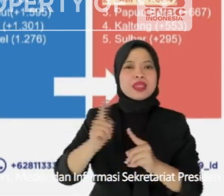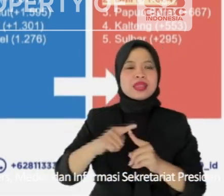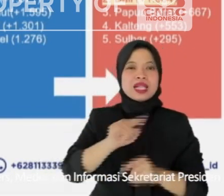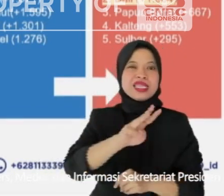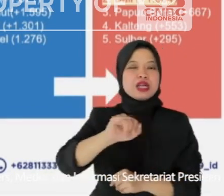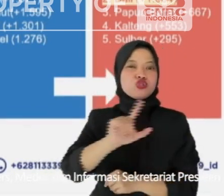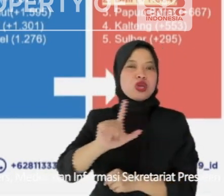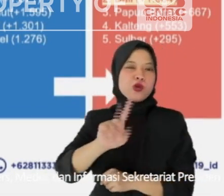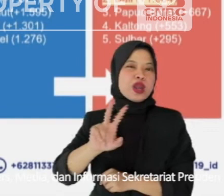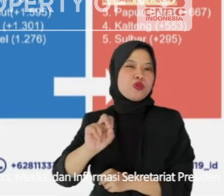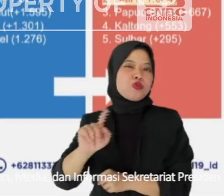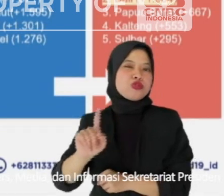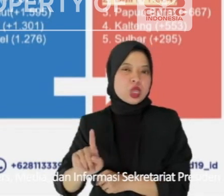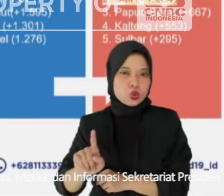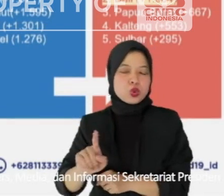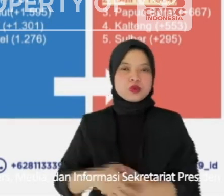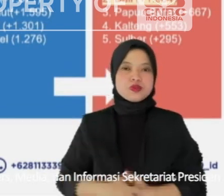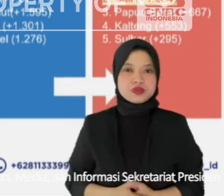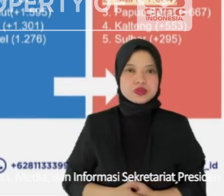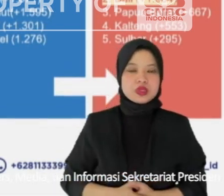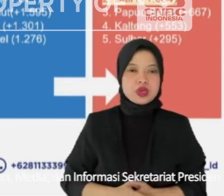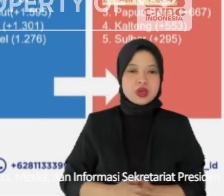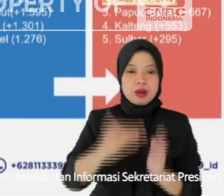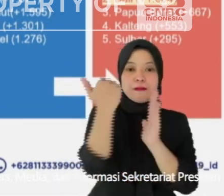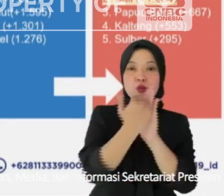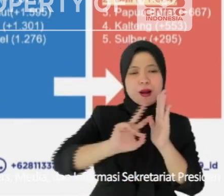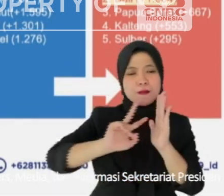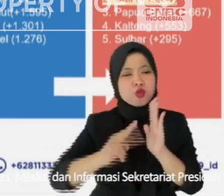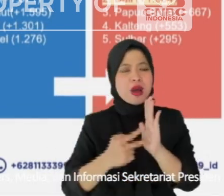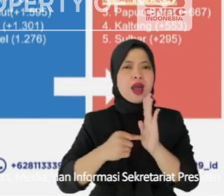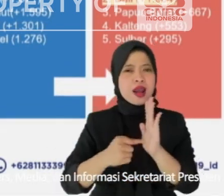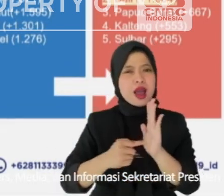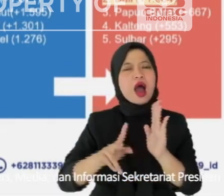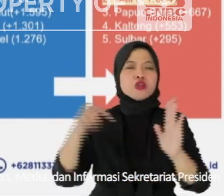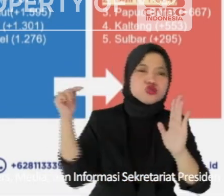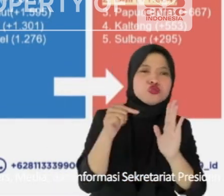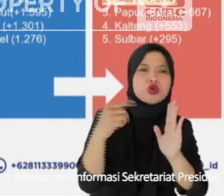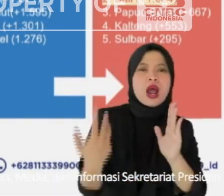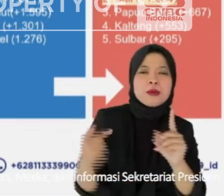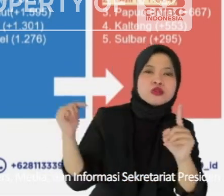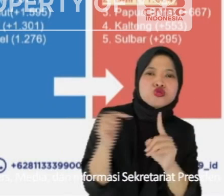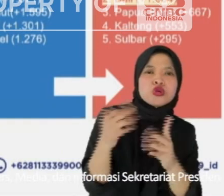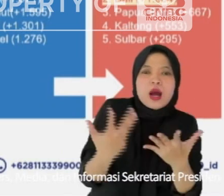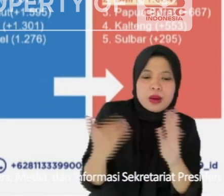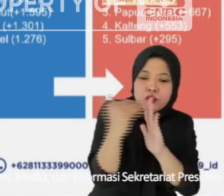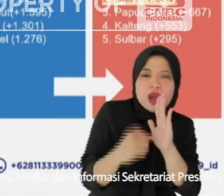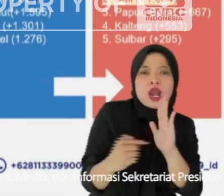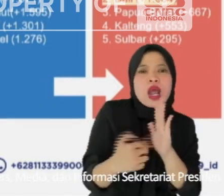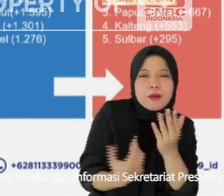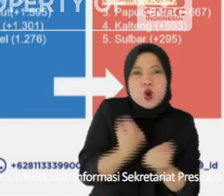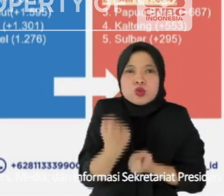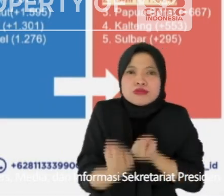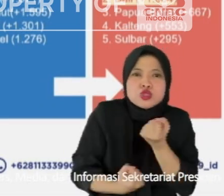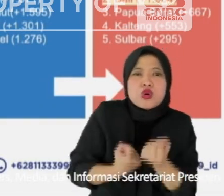3 Juli 2021 perubahan kebijakan ini kembali menuntut kita untuk berjuang mengorbankan berbagai